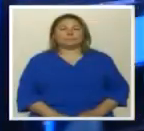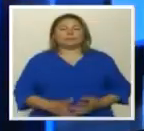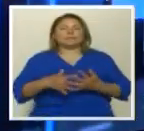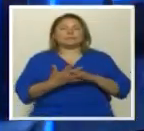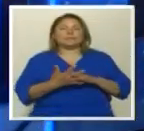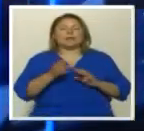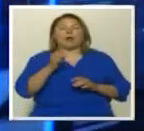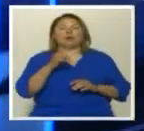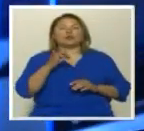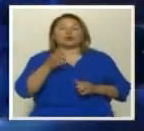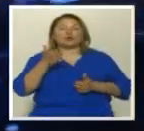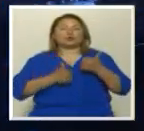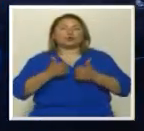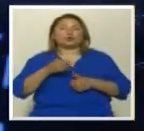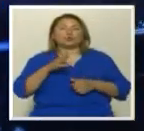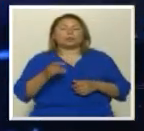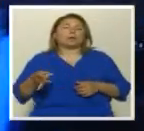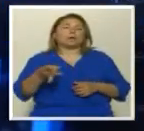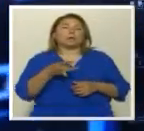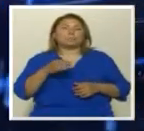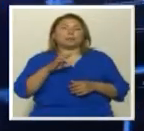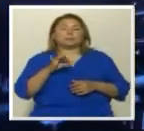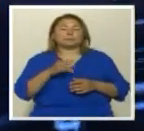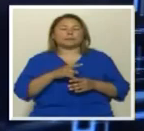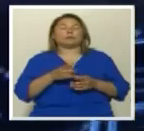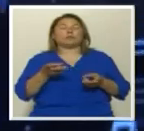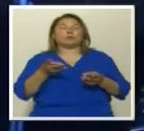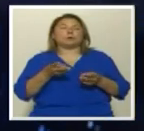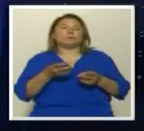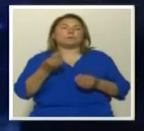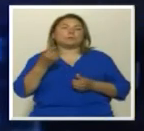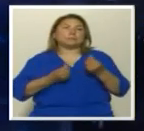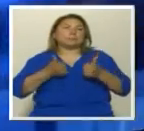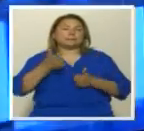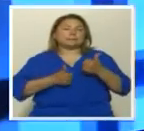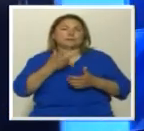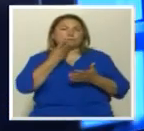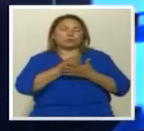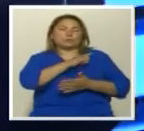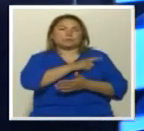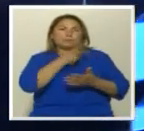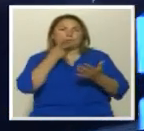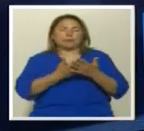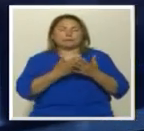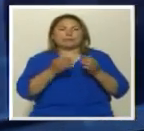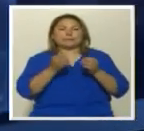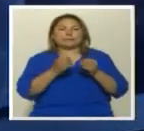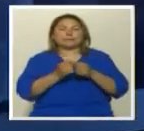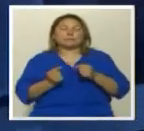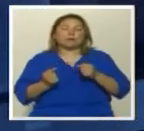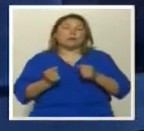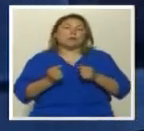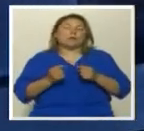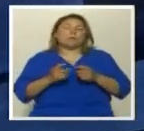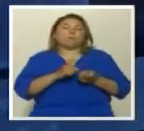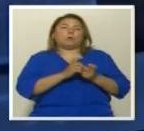В селе Акшукур прошел турнир ТУП «Караган Барсы». На ставших уже традиционными состязаниях свои силы продемонстрировали 10 палуанов со всех